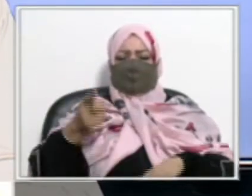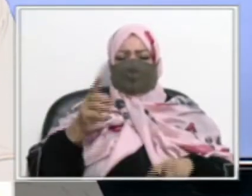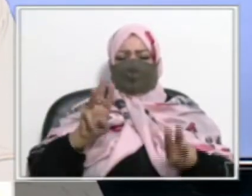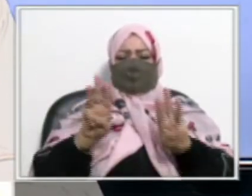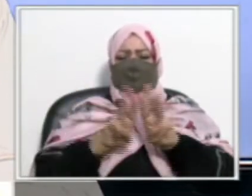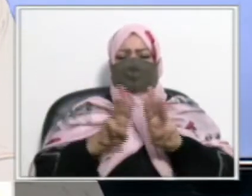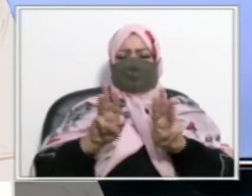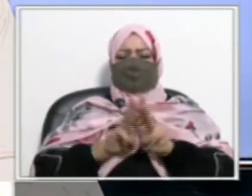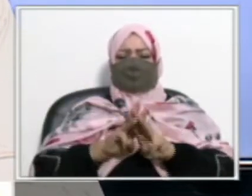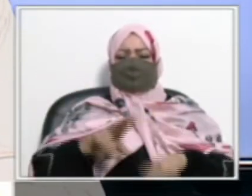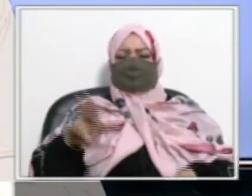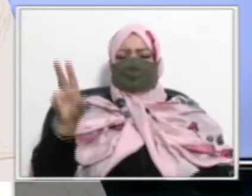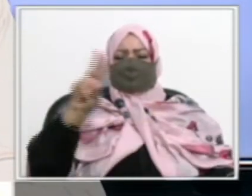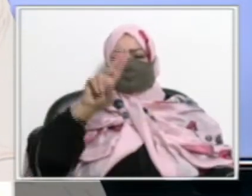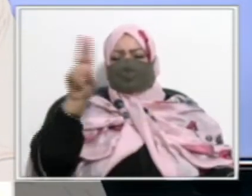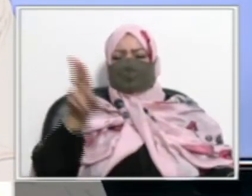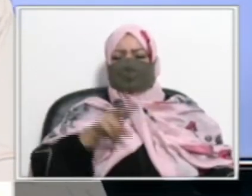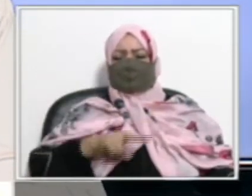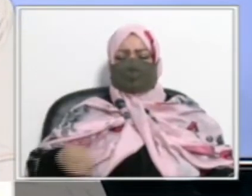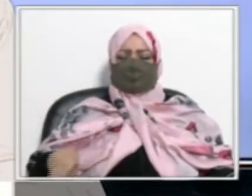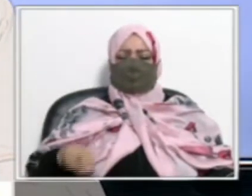إظهار شفايفها في التيك توك